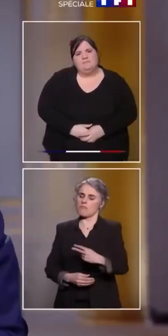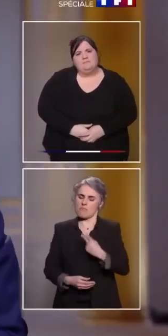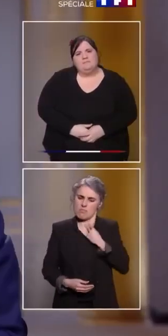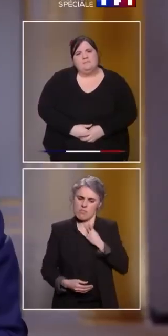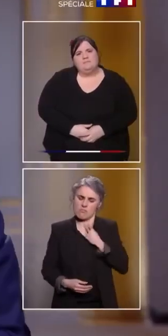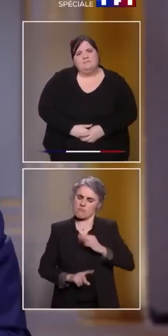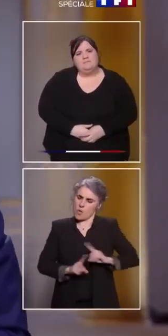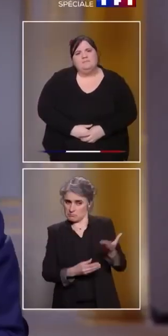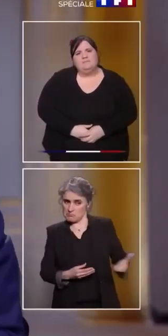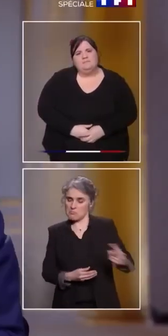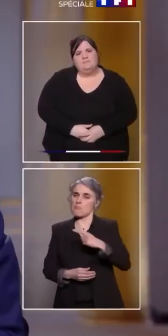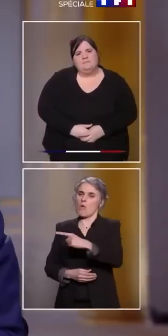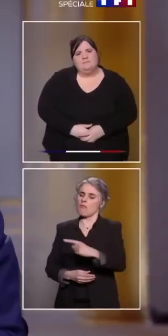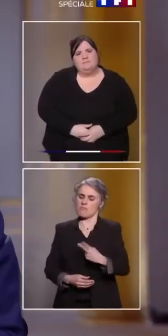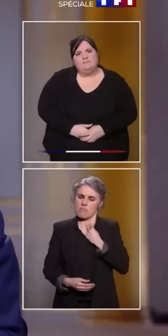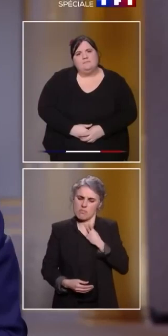ans de mandat.